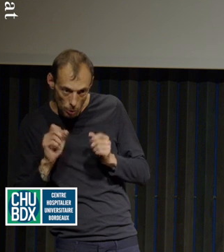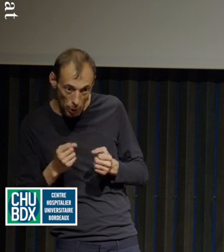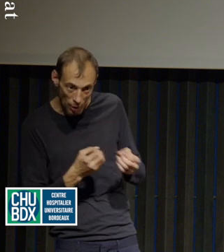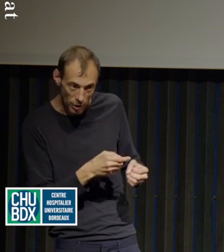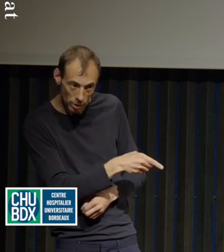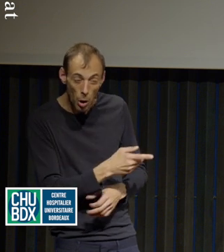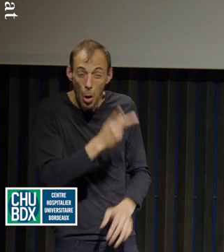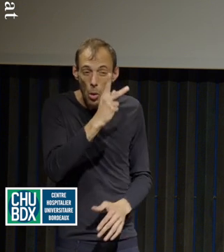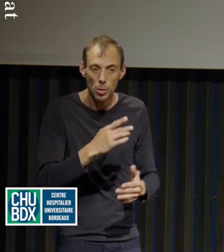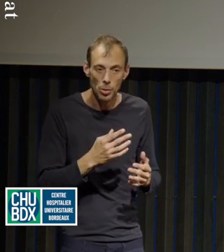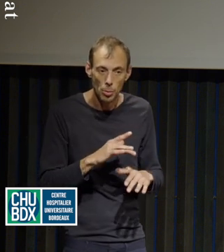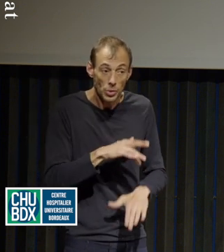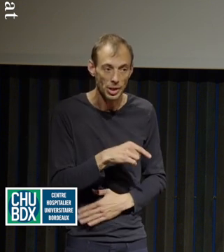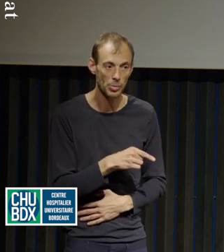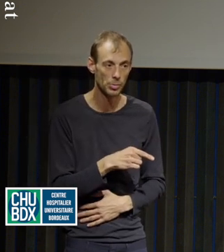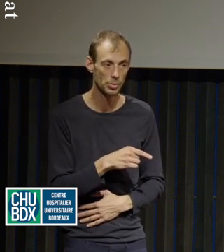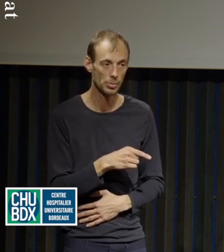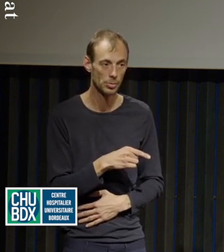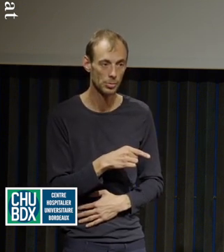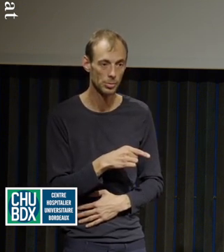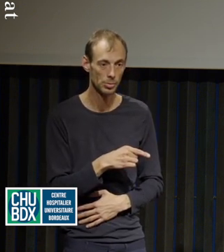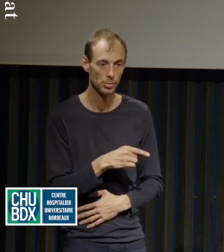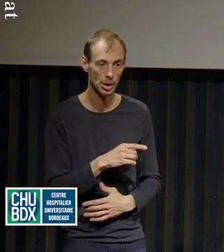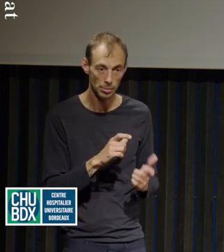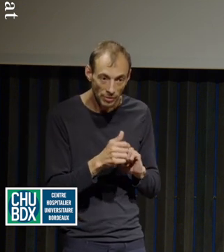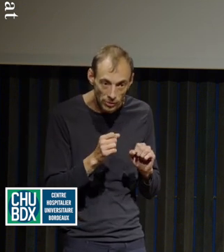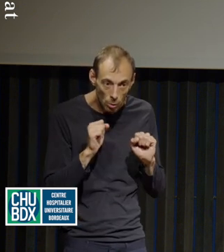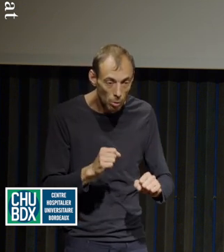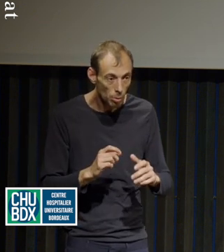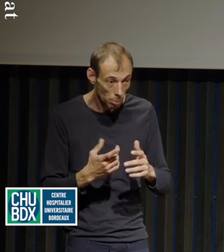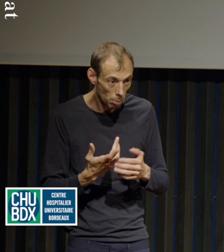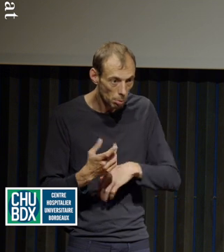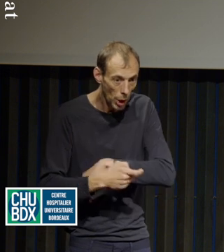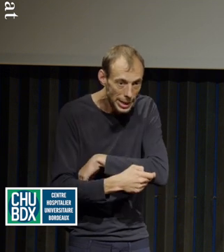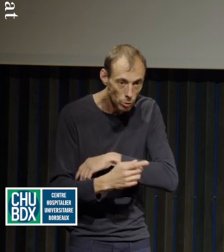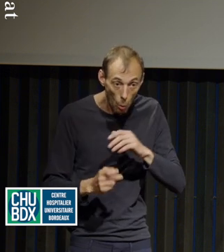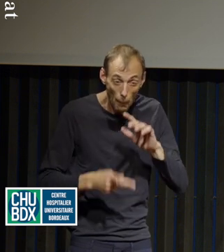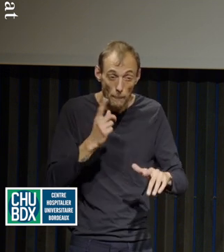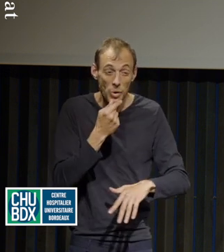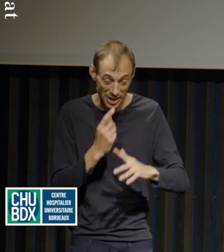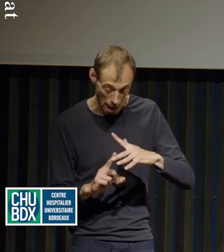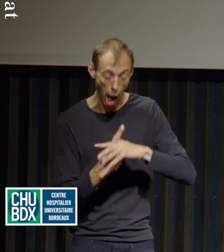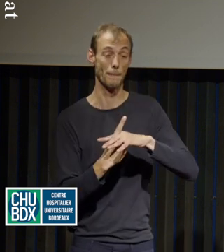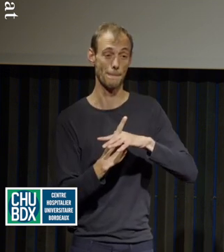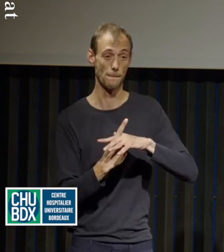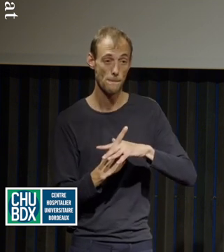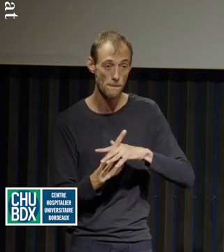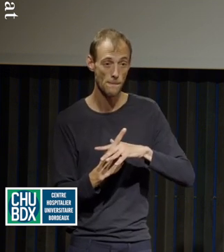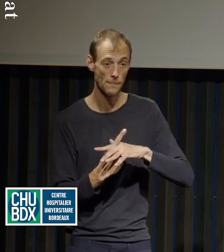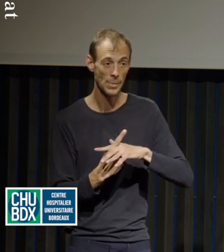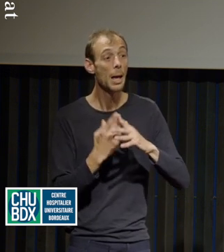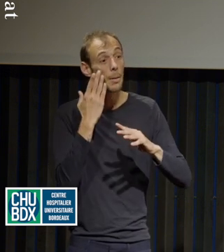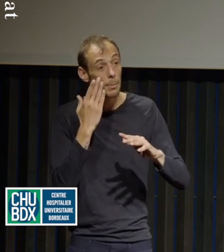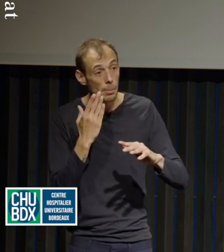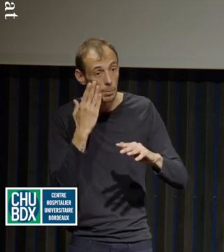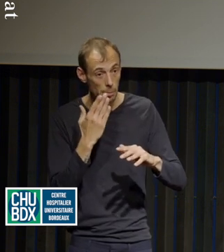avoir plus de propension à développer un comportement addictif, ce d'autant qu'il aura à affronter, à s'exposer